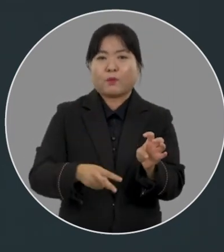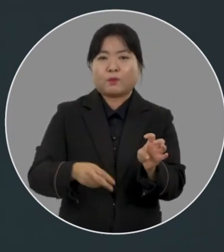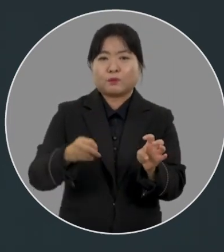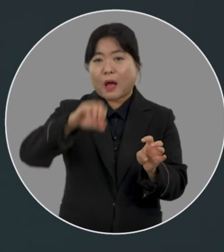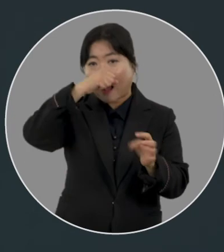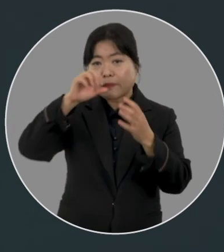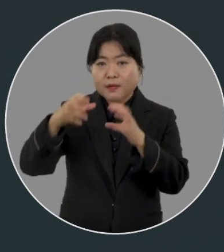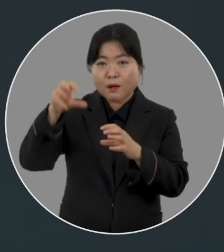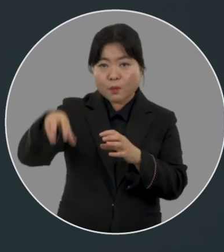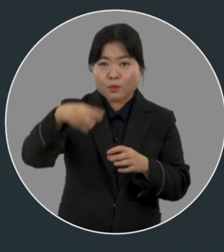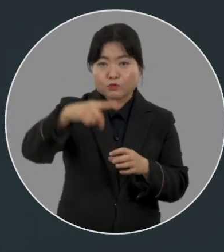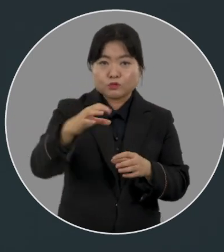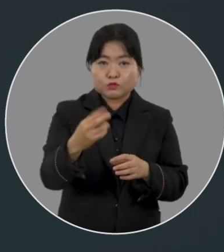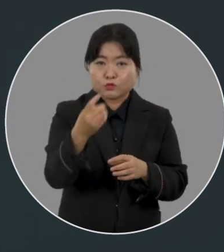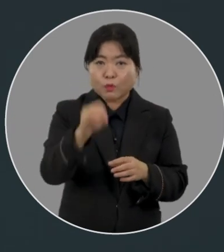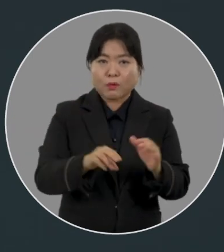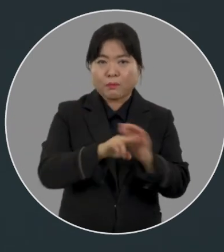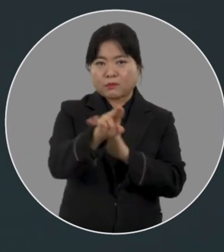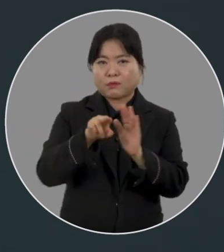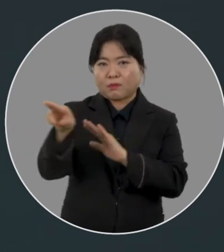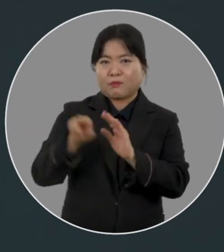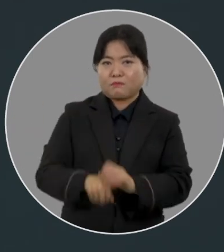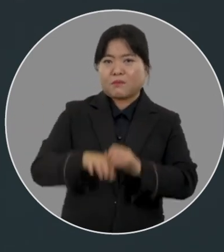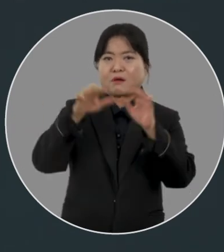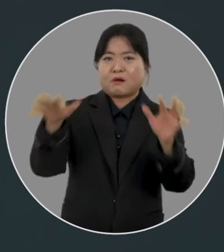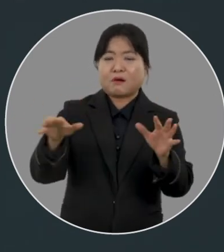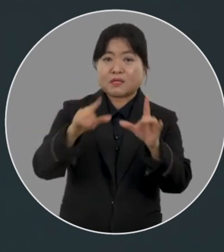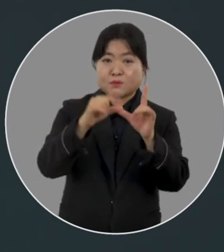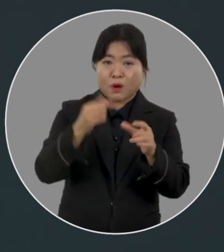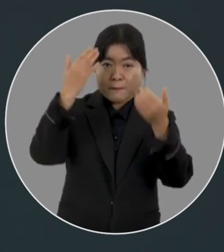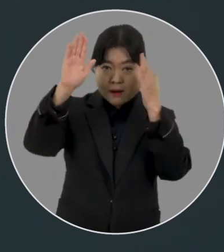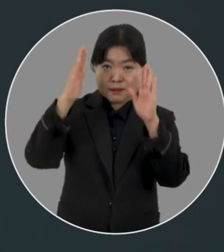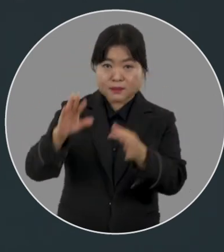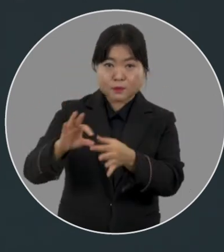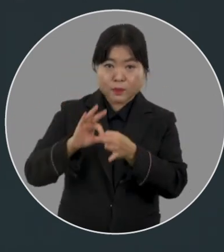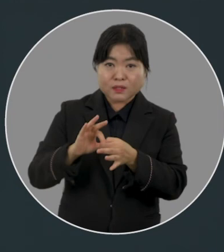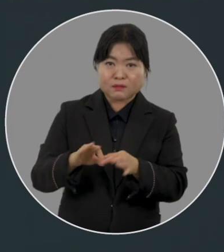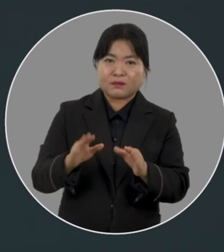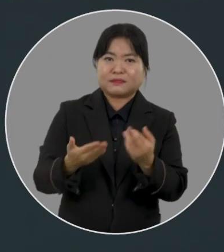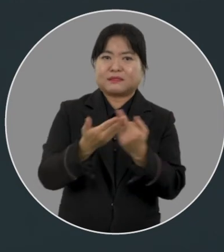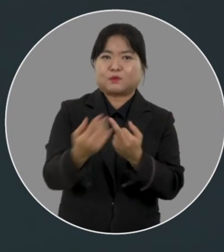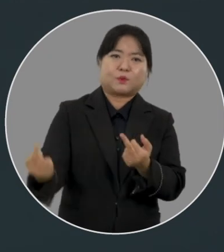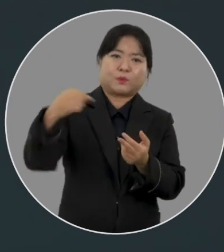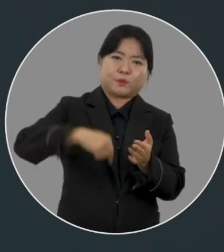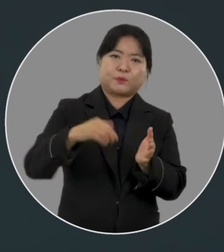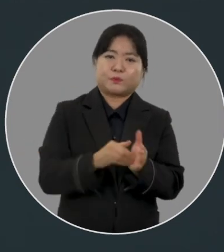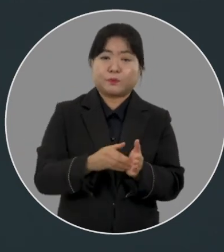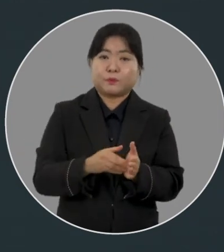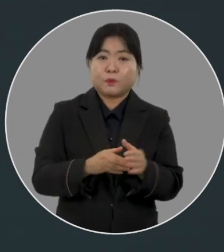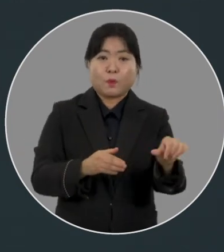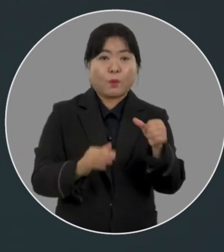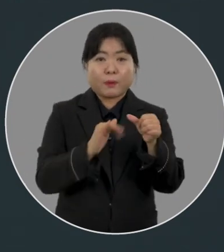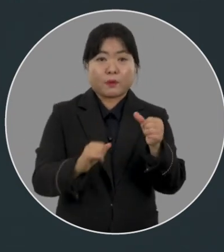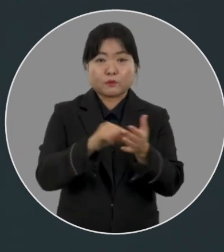유럽으로 또 아프리카로 중동으로 퍼져가면서 그 일부가 말레이시아를 통해서 이제 제주도에 도착한 겁니다.